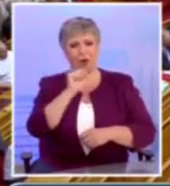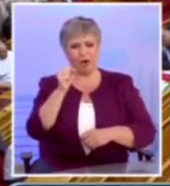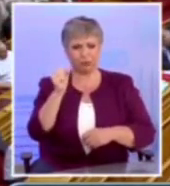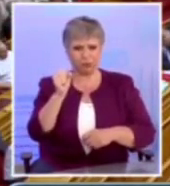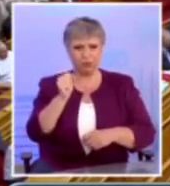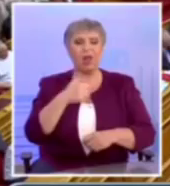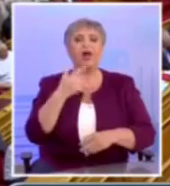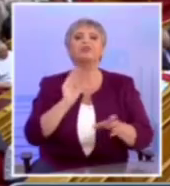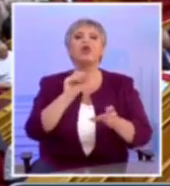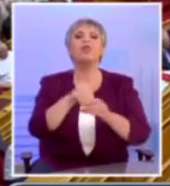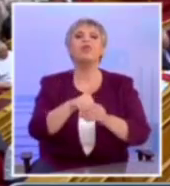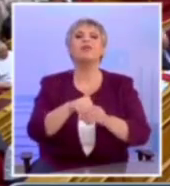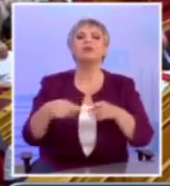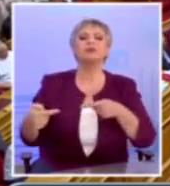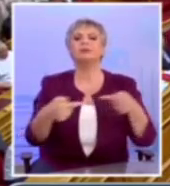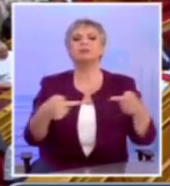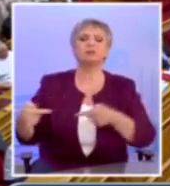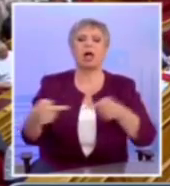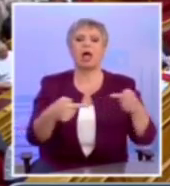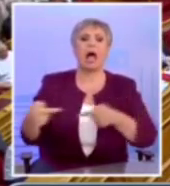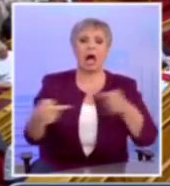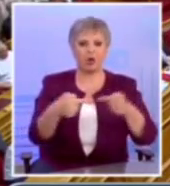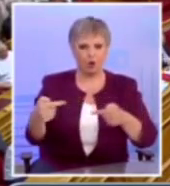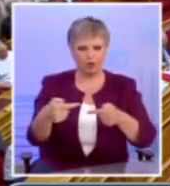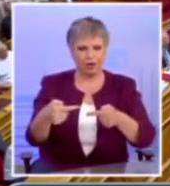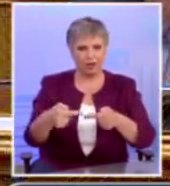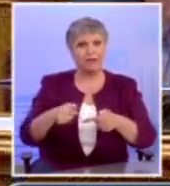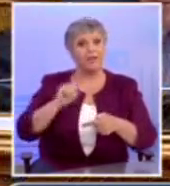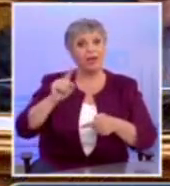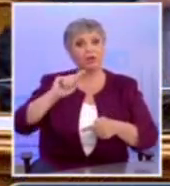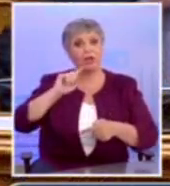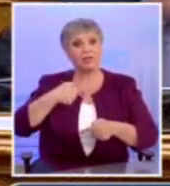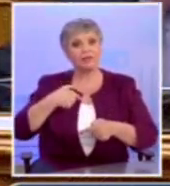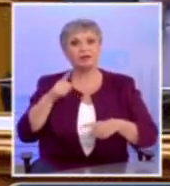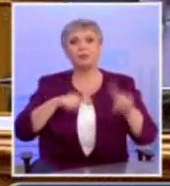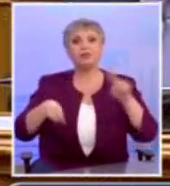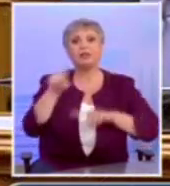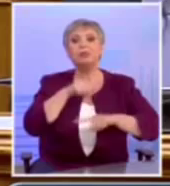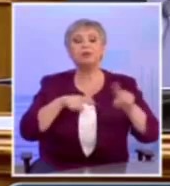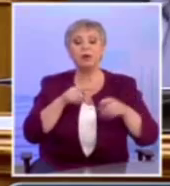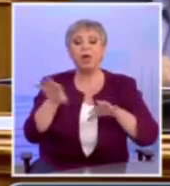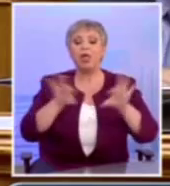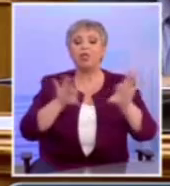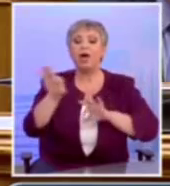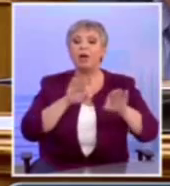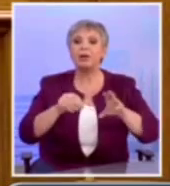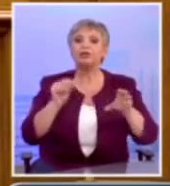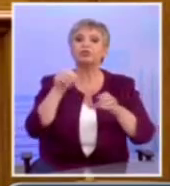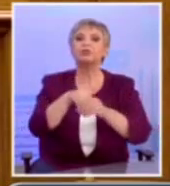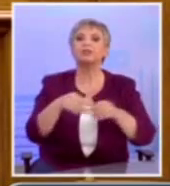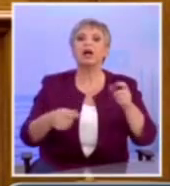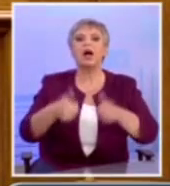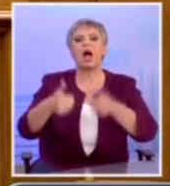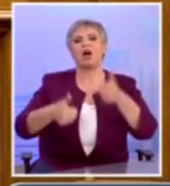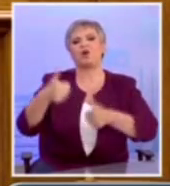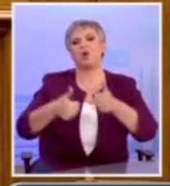Γιατί το λέω όλο αυτό? Το λέω αυτό γιατί αν θέλετε να το κοιτάξετε μισό γεμάτο